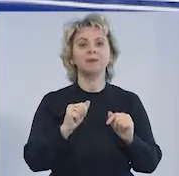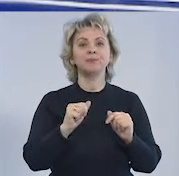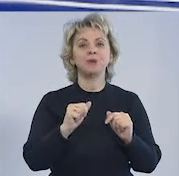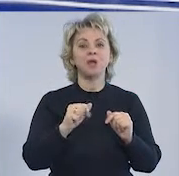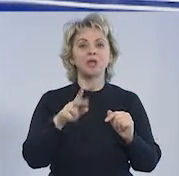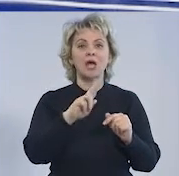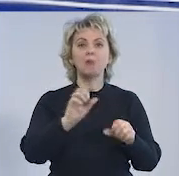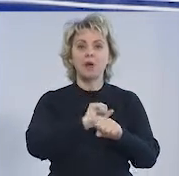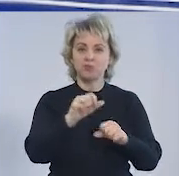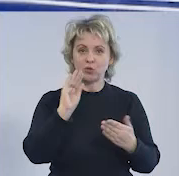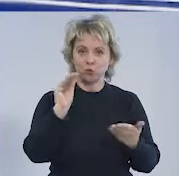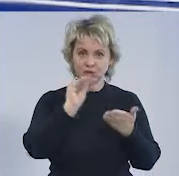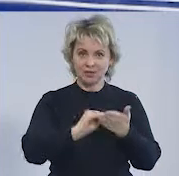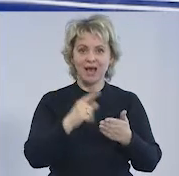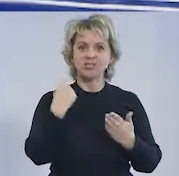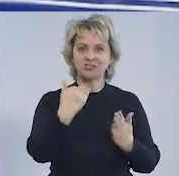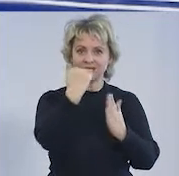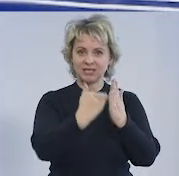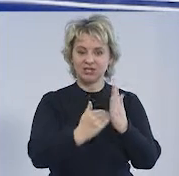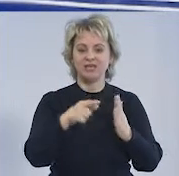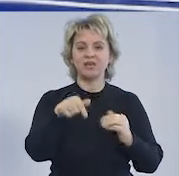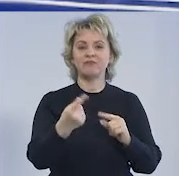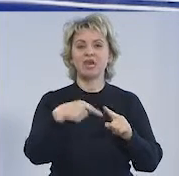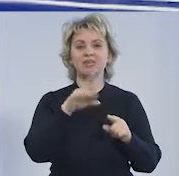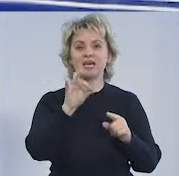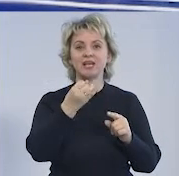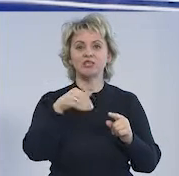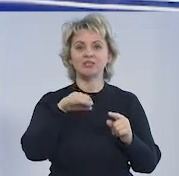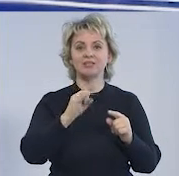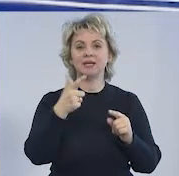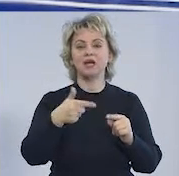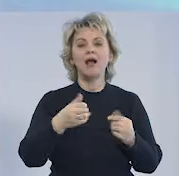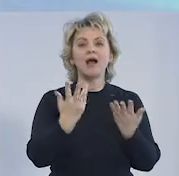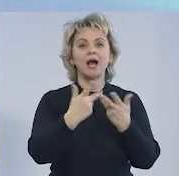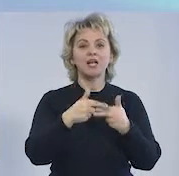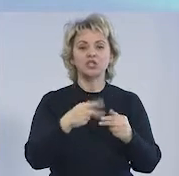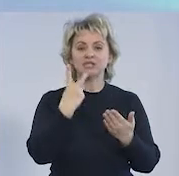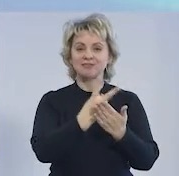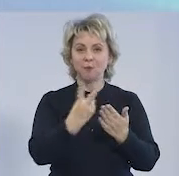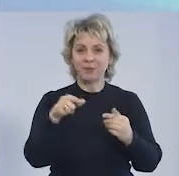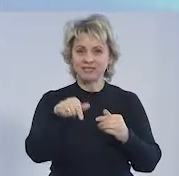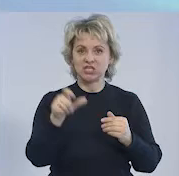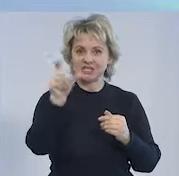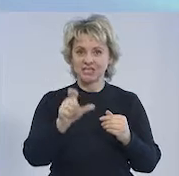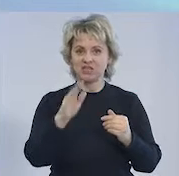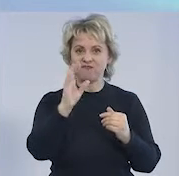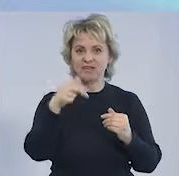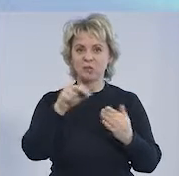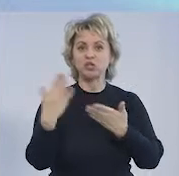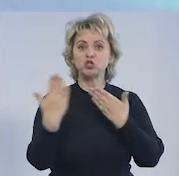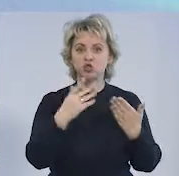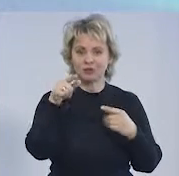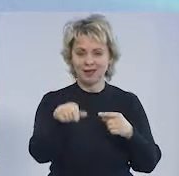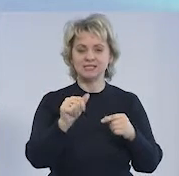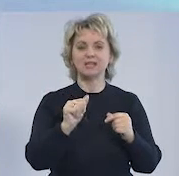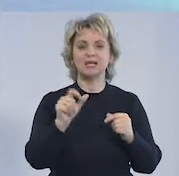Это так именно победители будут, да, определяться? Один из критериев этого рейтинга. Количество посетителей статьи Википедии, читателей